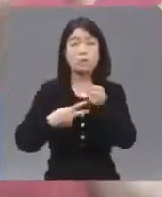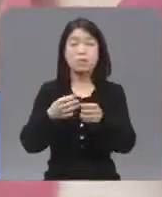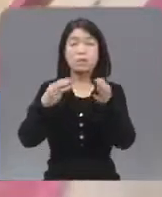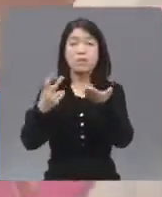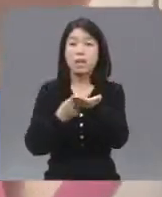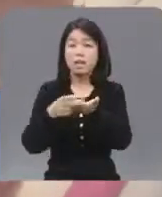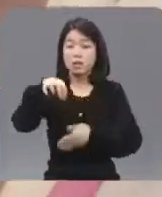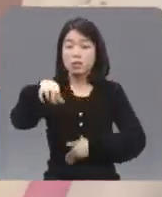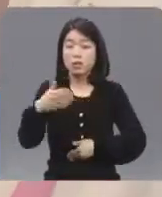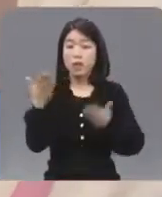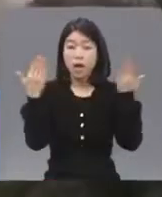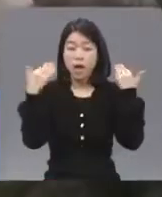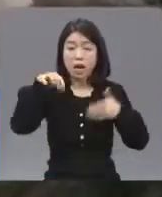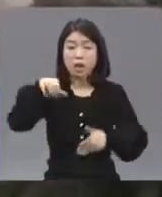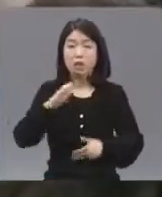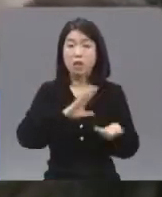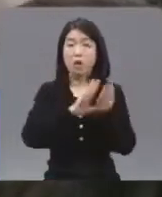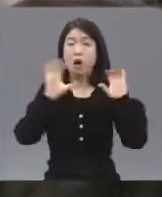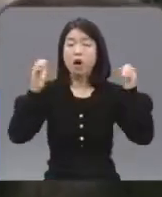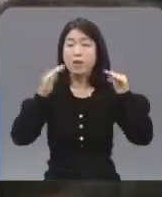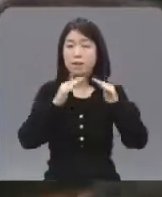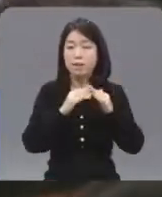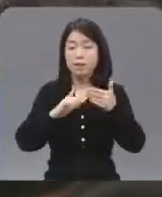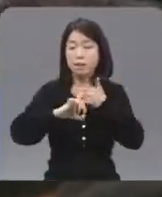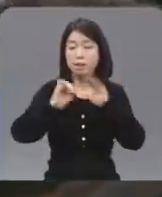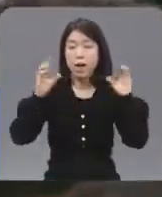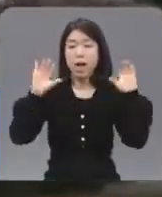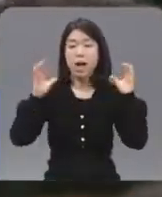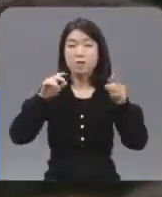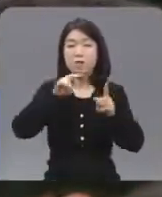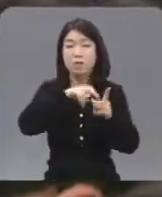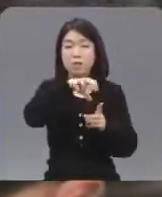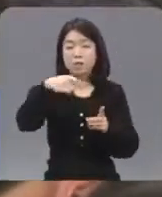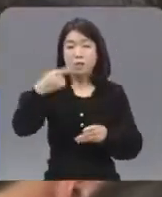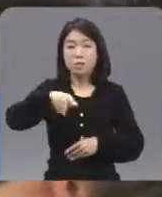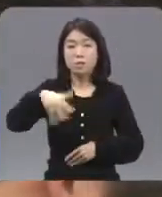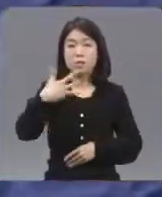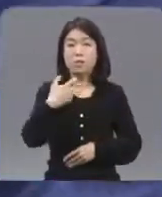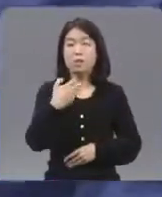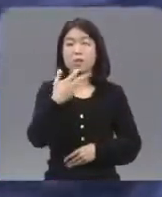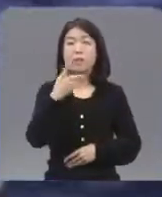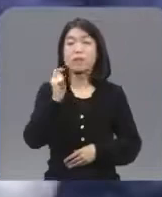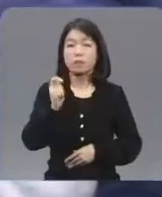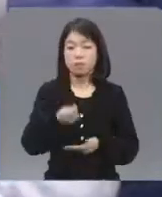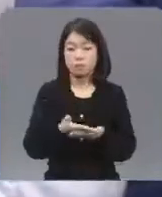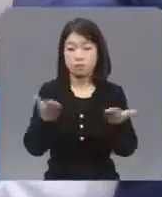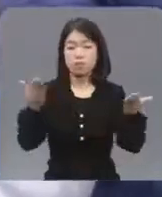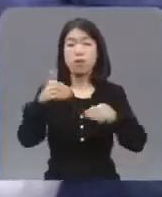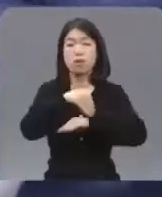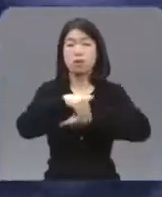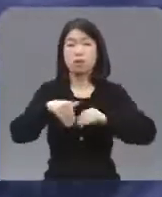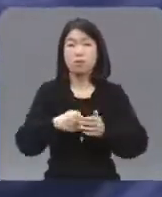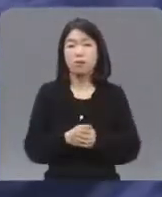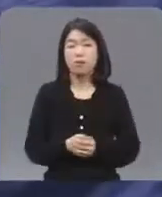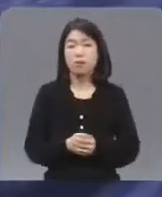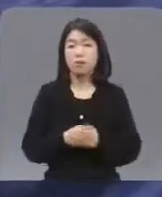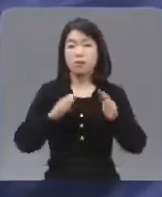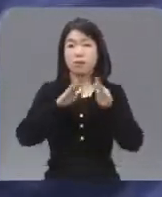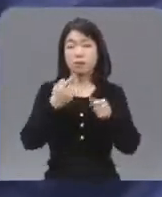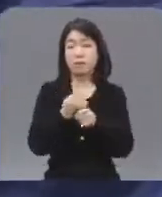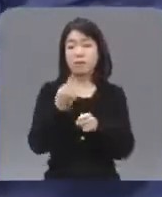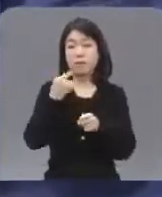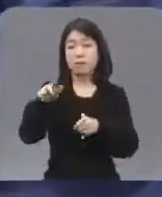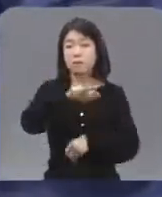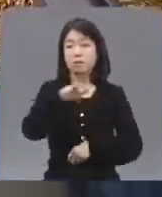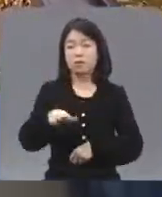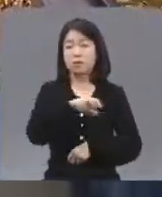제주 지역의 학교와 어린이집, 지역 아동센터 등에 1,888톤의 쌀을 공급하게 됩니다. 전라남도는 지난해